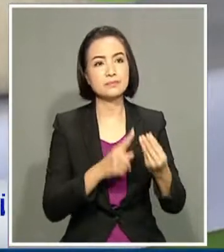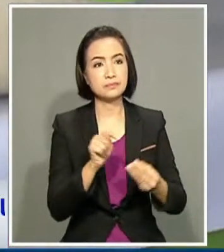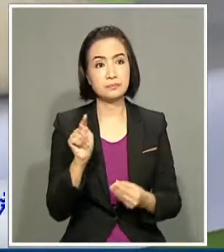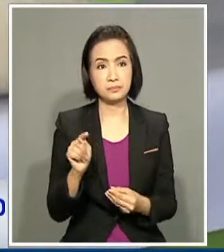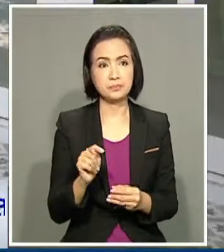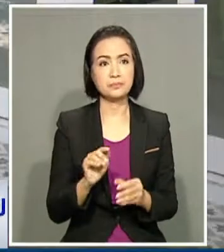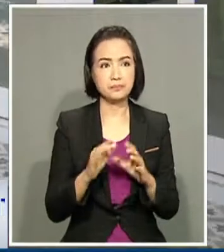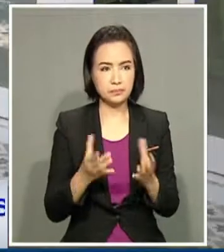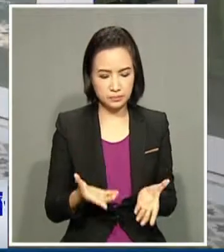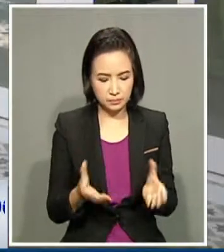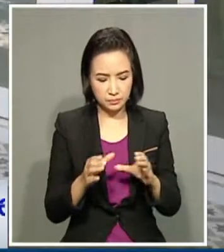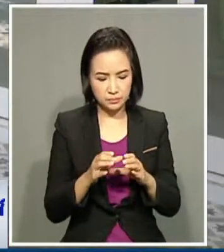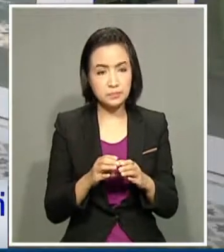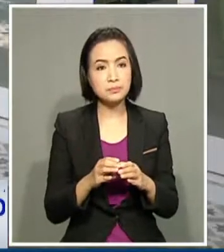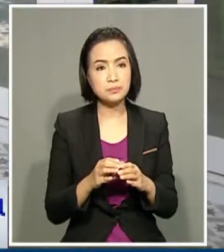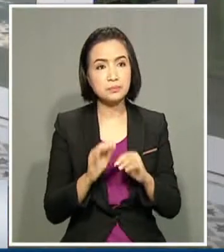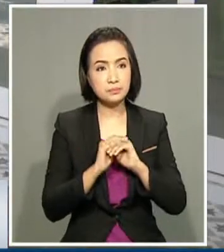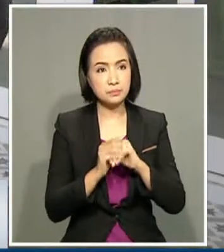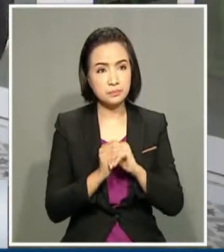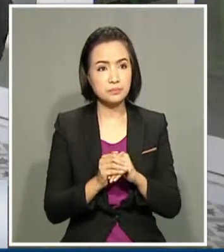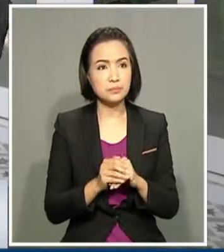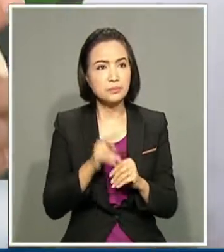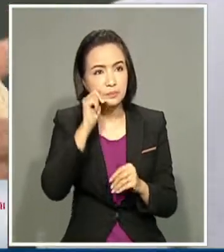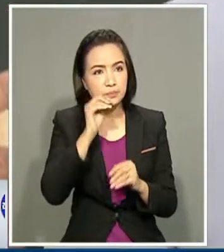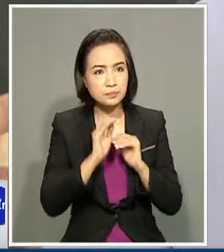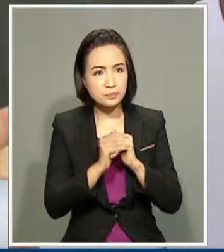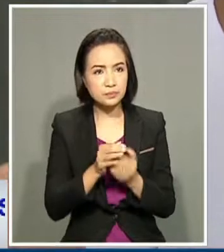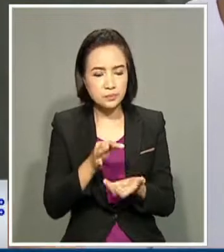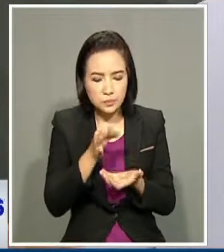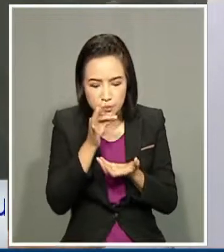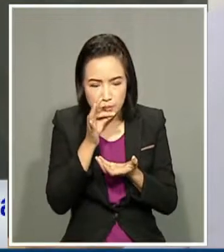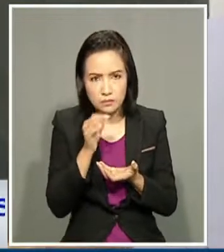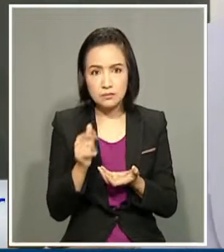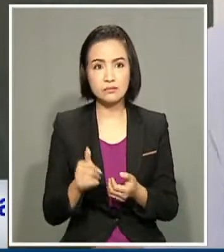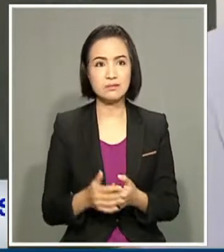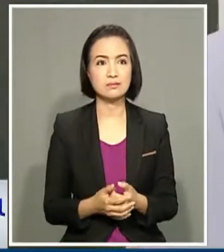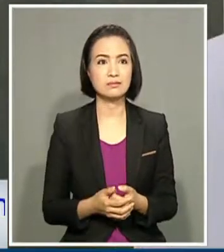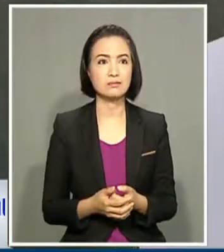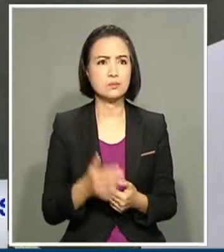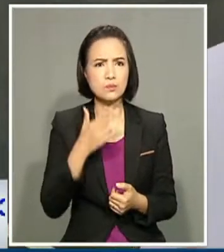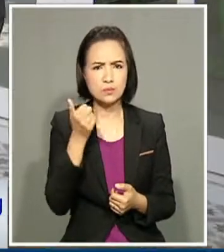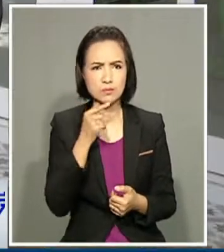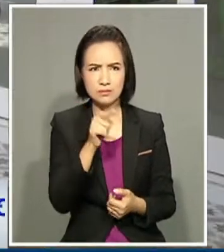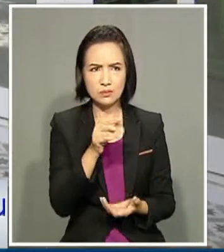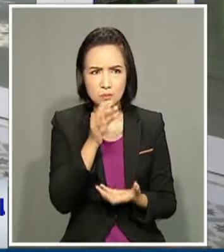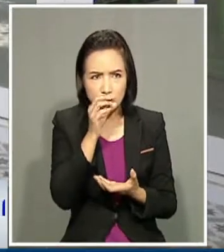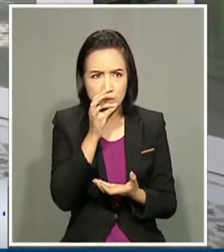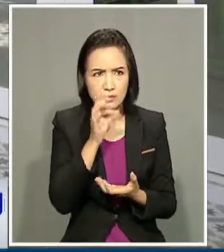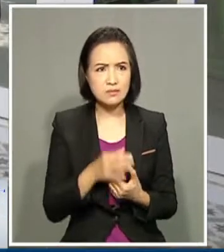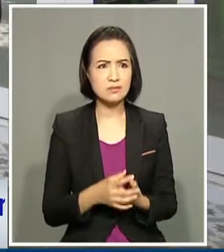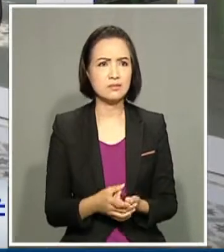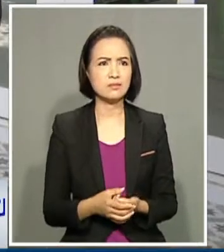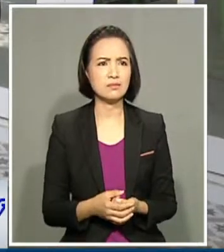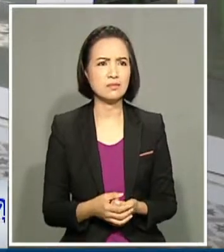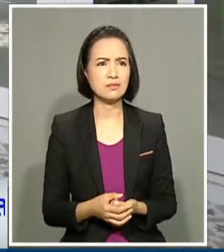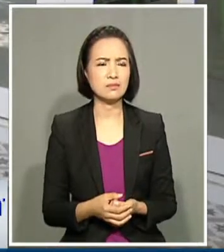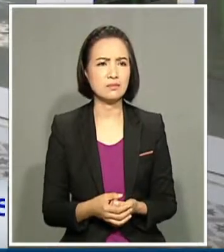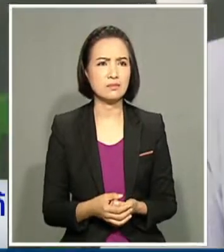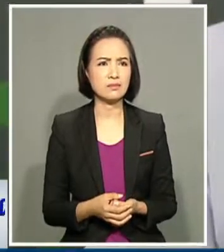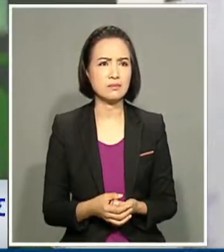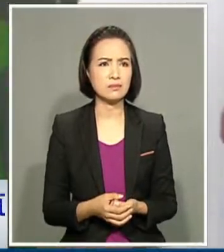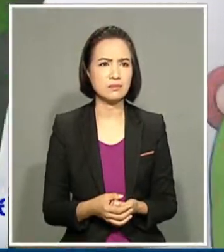วครับน้ำมะพร้าว อ๋อเป็นน้ำมะพร้าวเหรอครับอุ้ยลองชิมได้ไหมฮะ ได้ครับได้ครับ อร่อยคุณราชินีลองดู แล้วมันหลอดเดียวกันนะทำไงอ่ะ เปลี่ยน